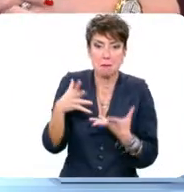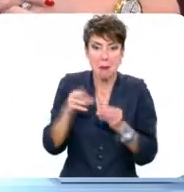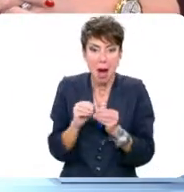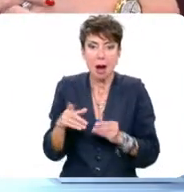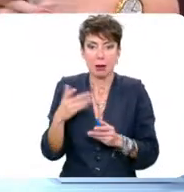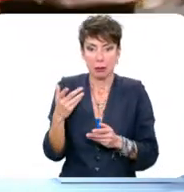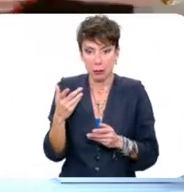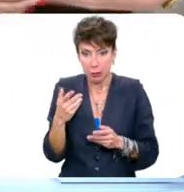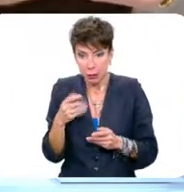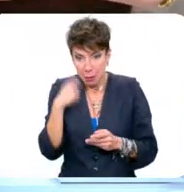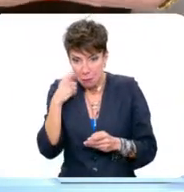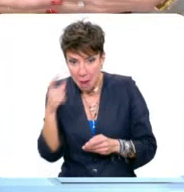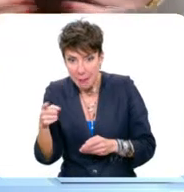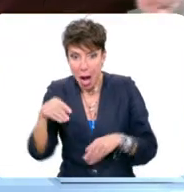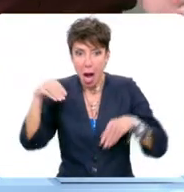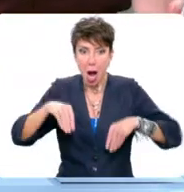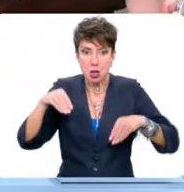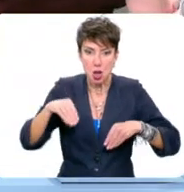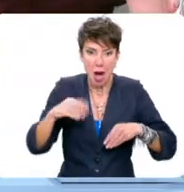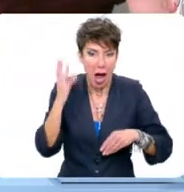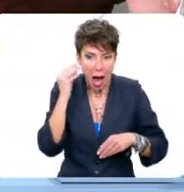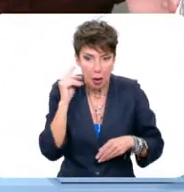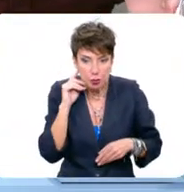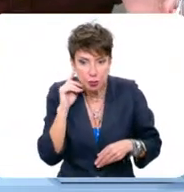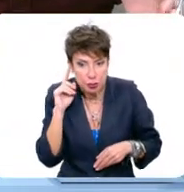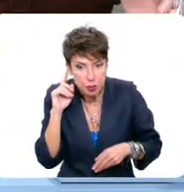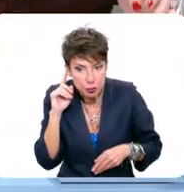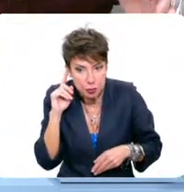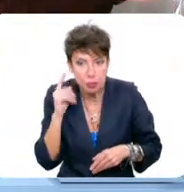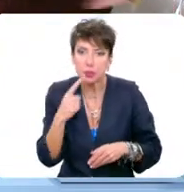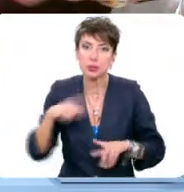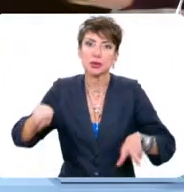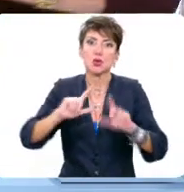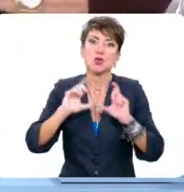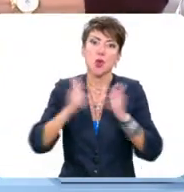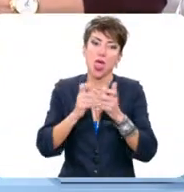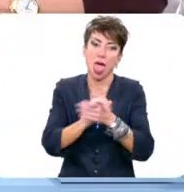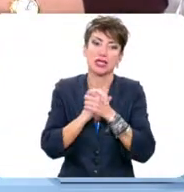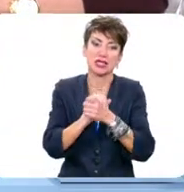Ειρήνη, δεν ξέρω αν με ακούνε. Εγώ θέλω να συλληπιθώ όλη την οικογένεια.